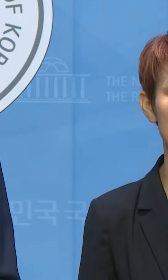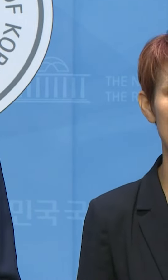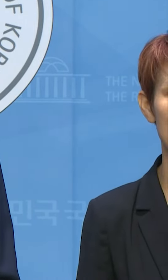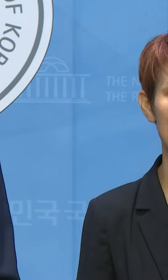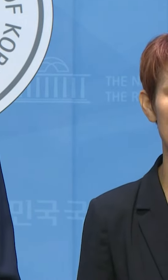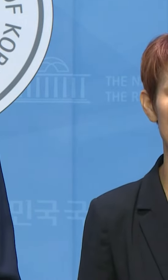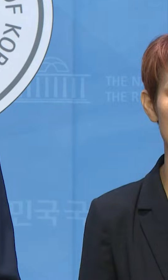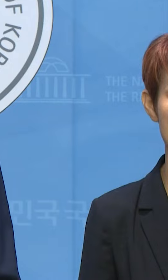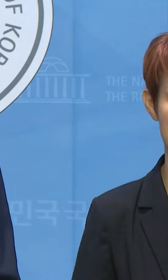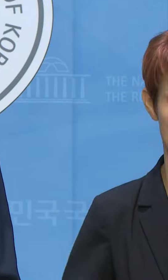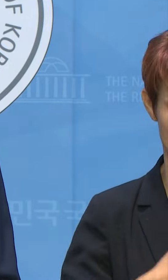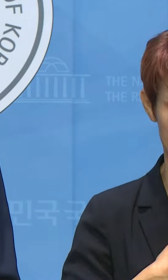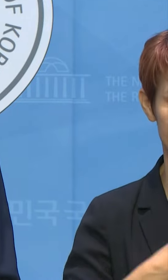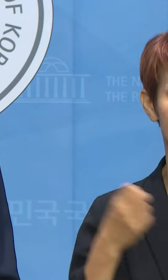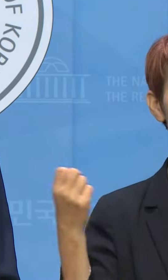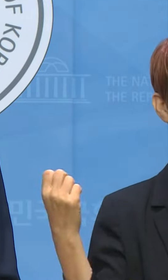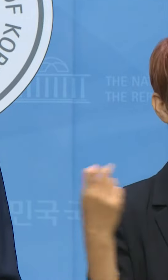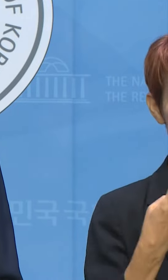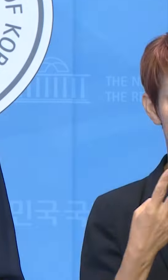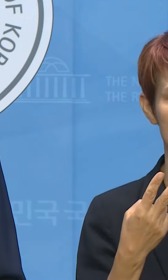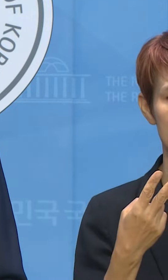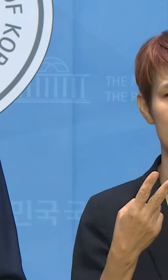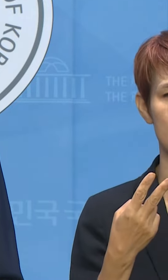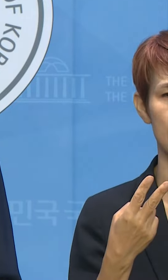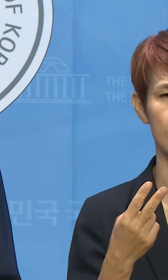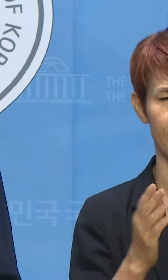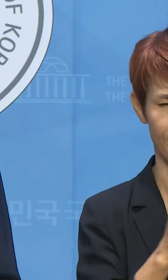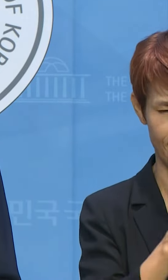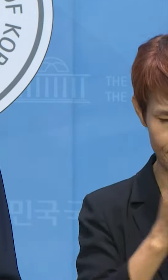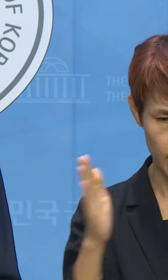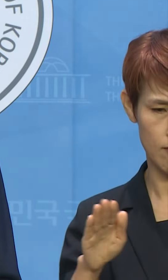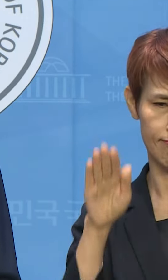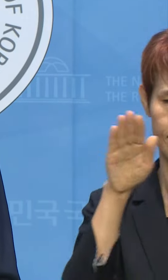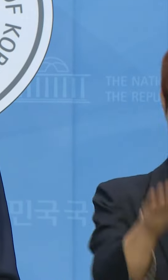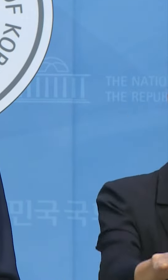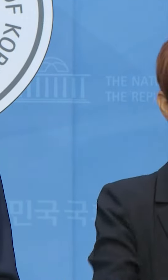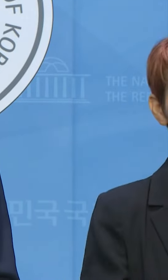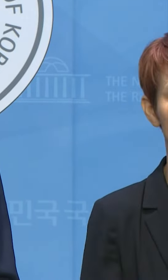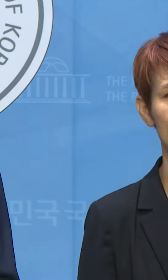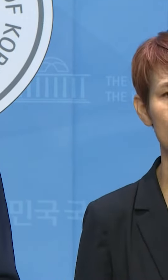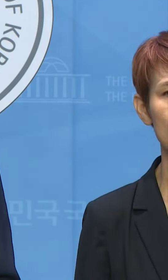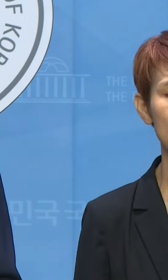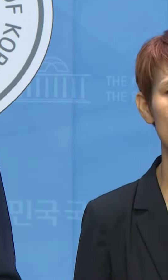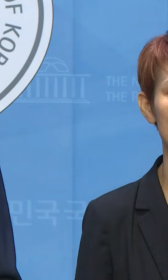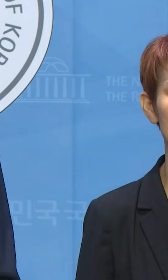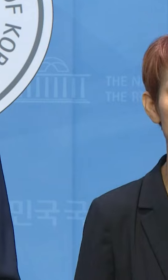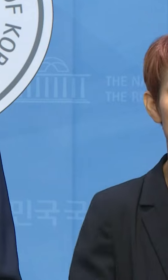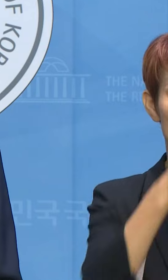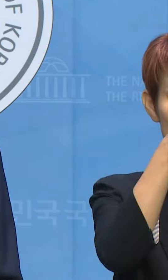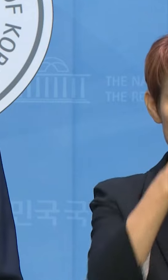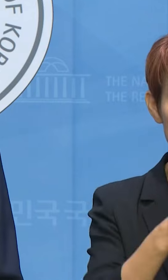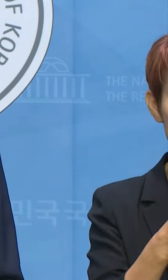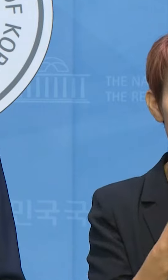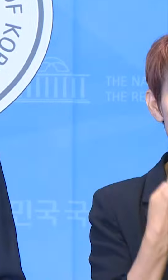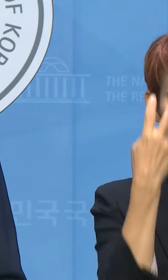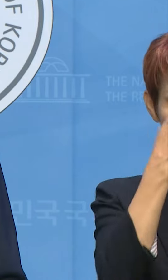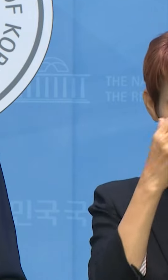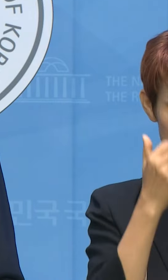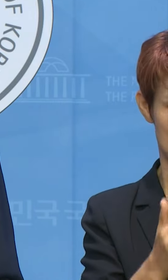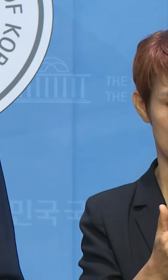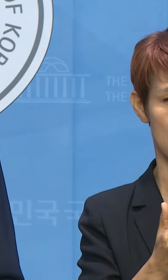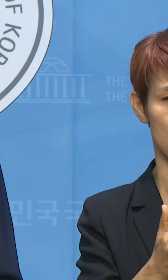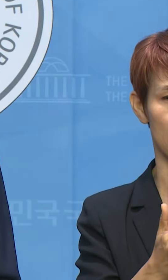올해 저는 또다시 백척간두의 한걸음을 내었습니다 검독 정권의